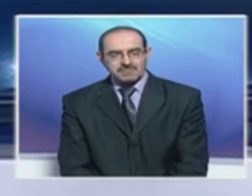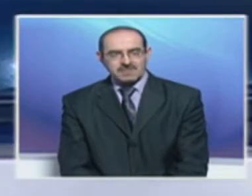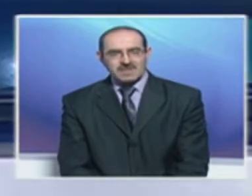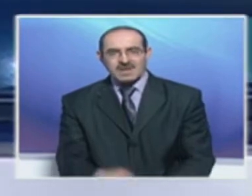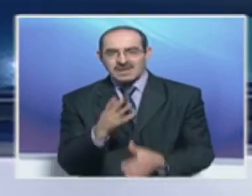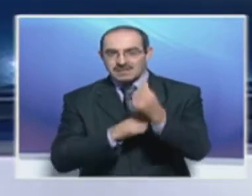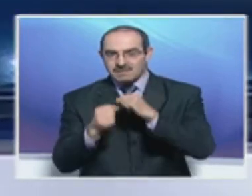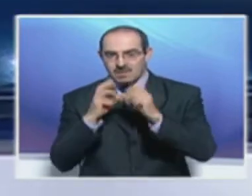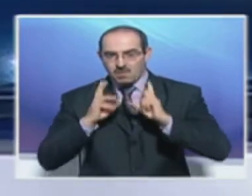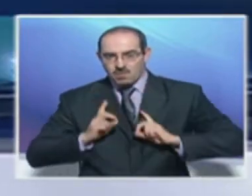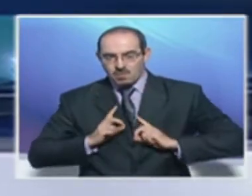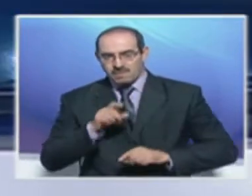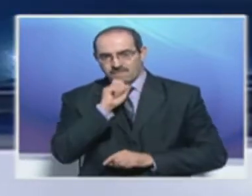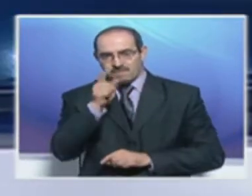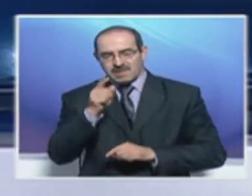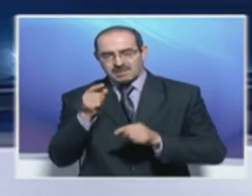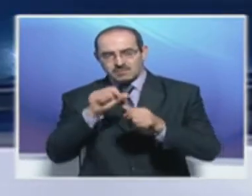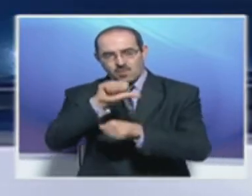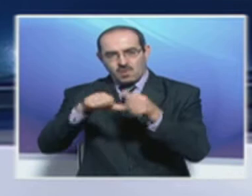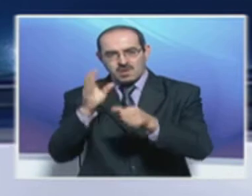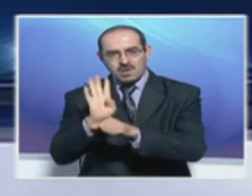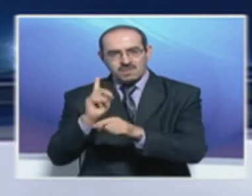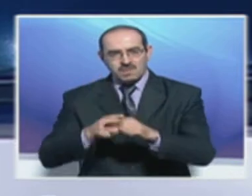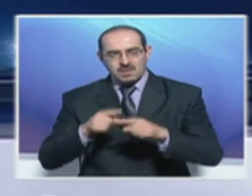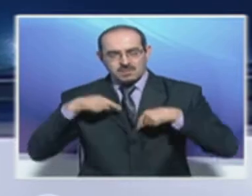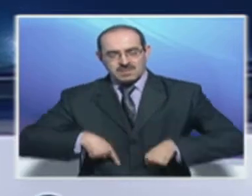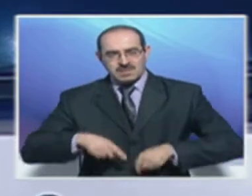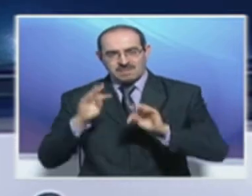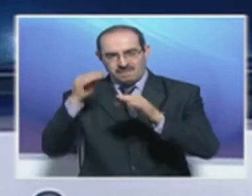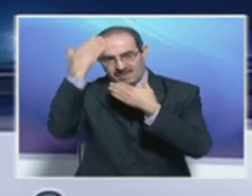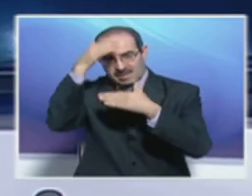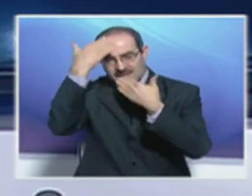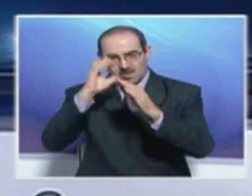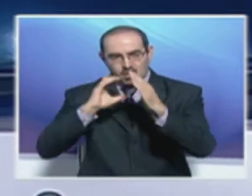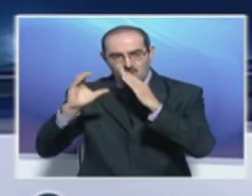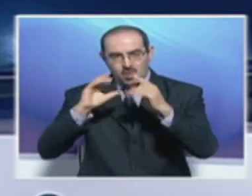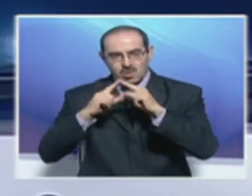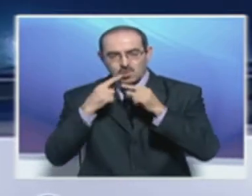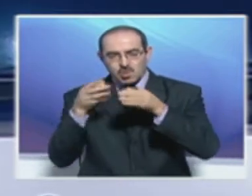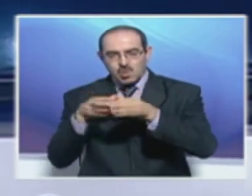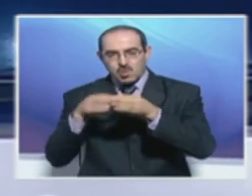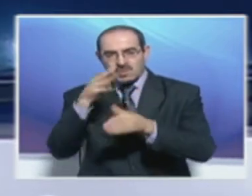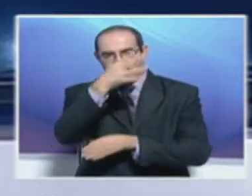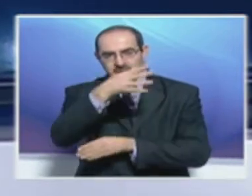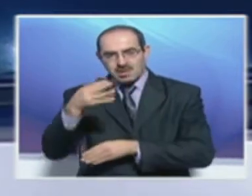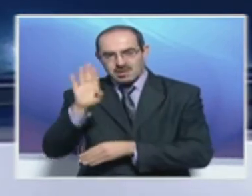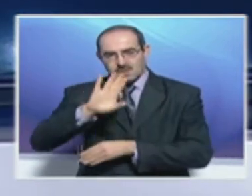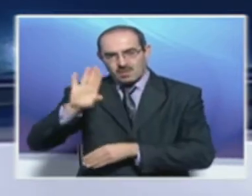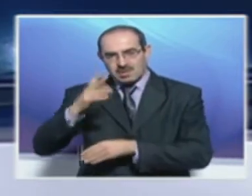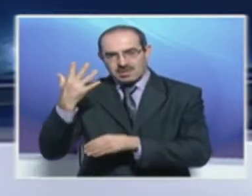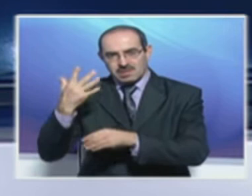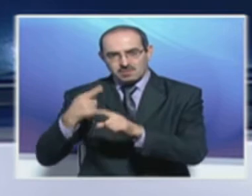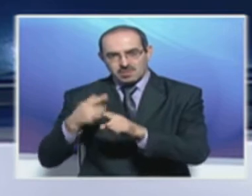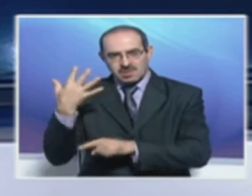دبلوماسيا، توجت أشغال الندوة 14 لوزراء الشؤون الخارجية للحوار لدول المتوسط الغربي